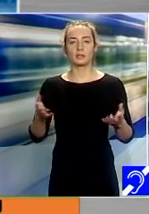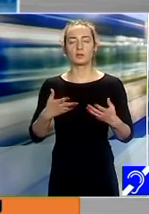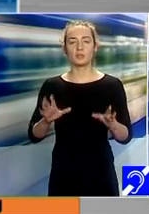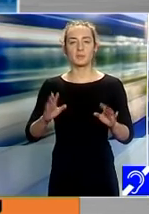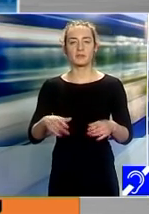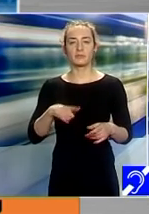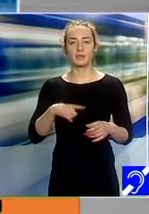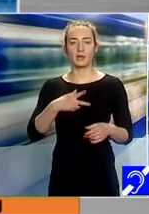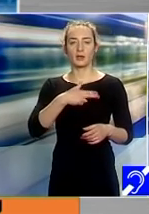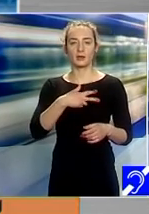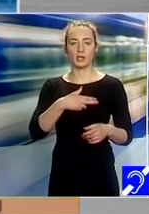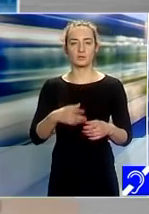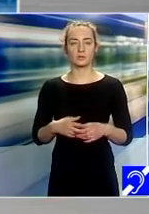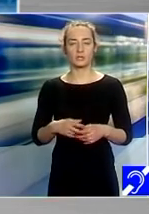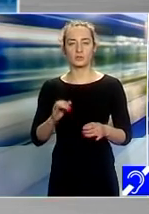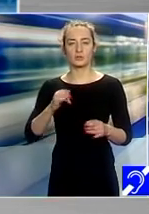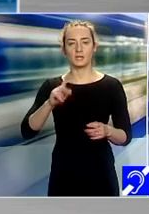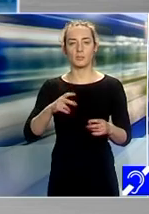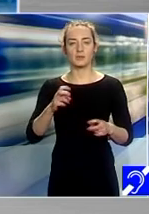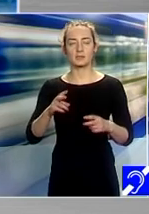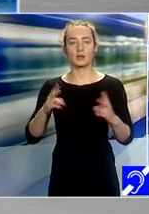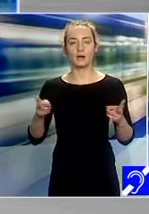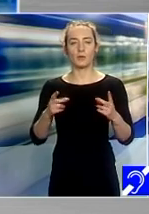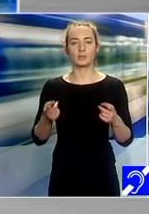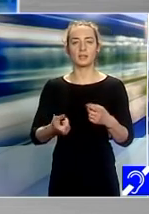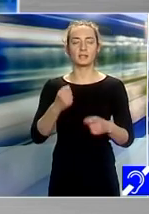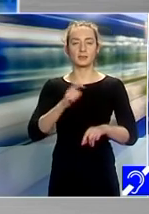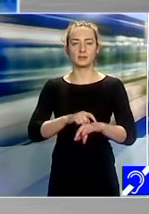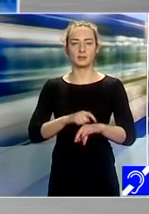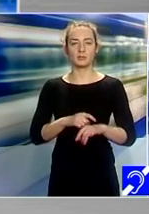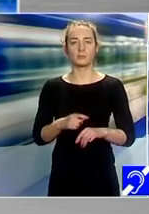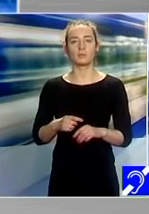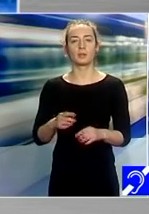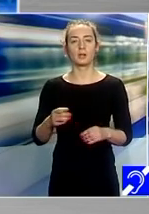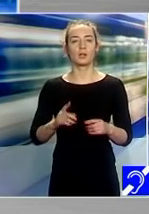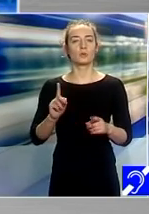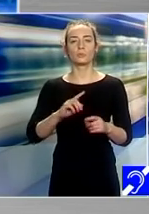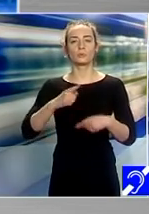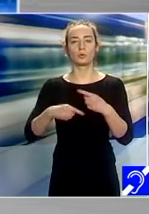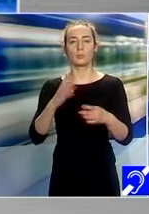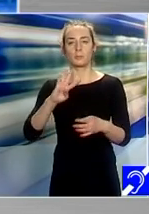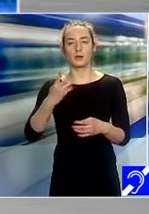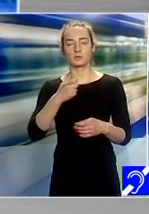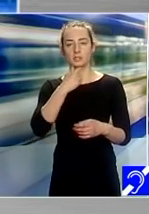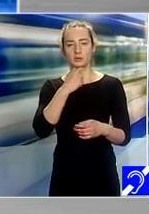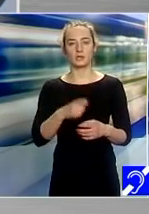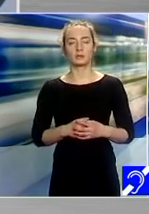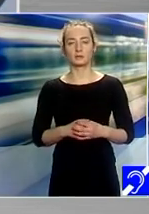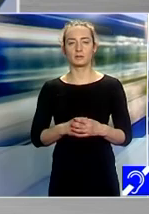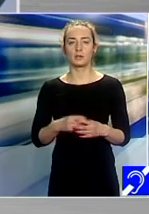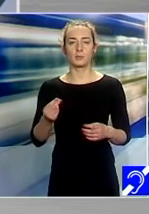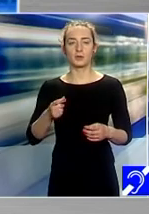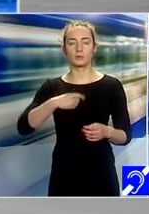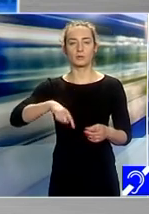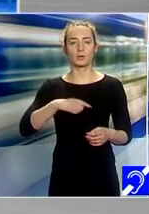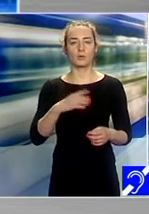soluție din punctul ăsta de vedere, să coboare puțin vârsta sau măcar să se facă niște alte investigații, da, înainte de mare dreptate. Da. Pentru că nu am